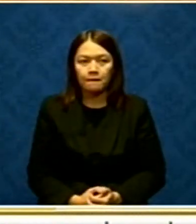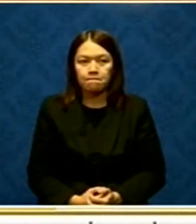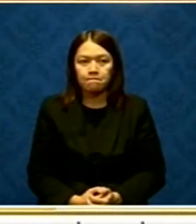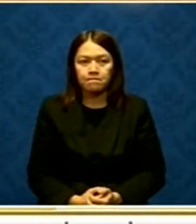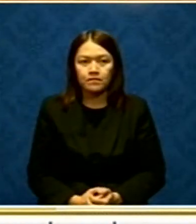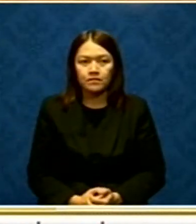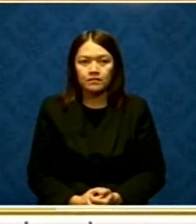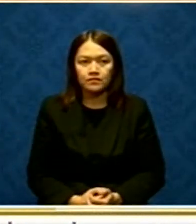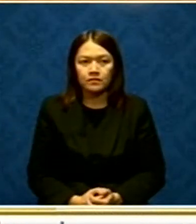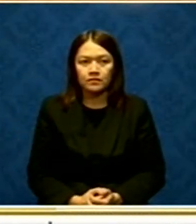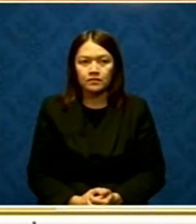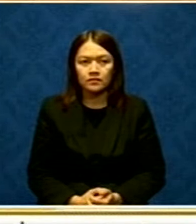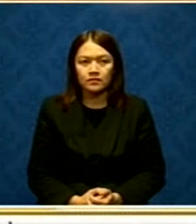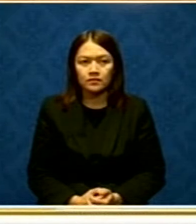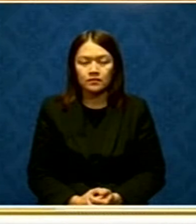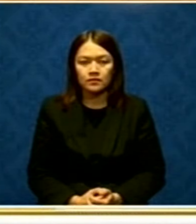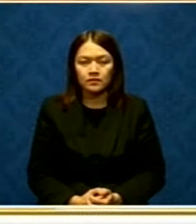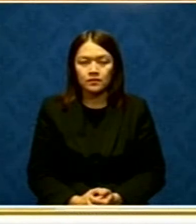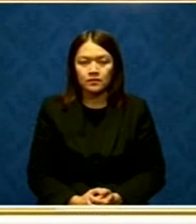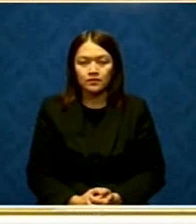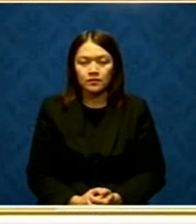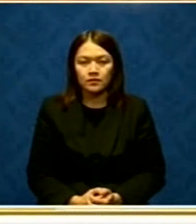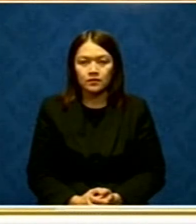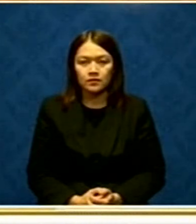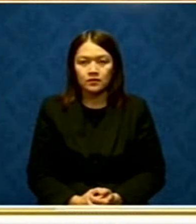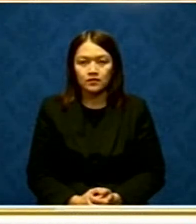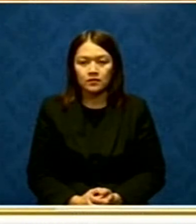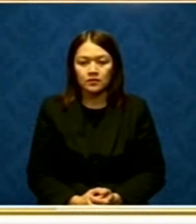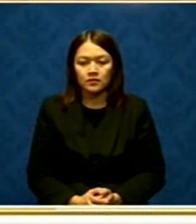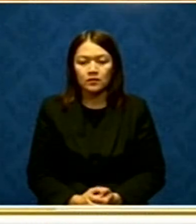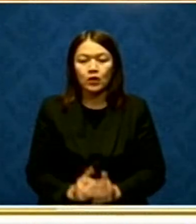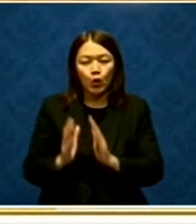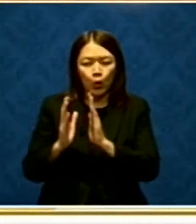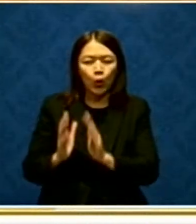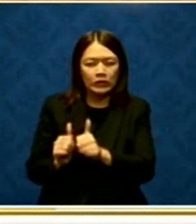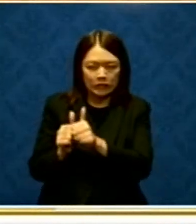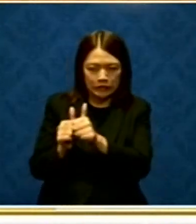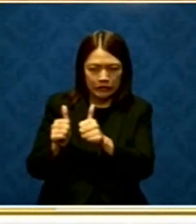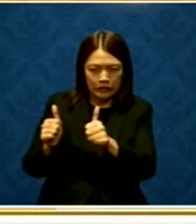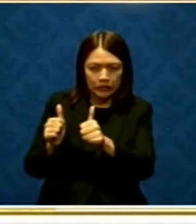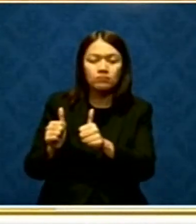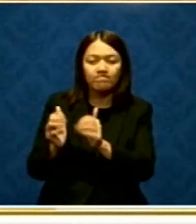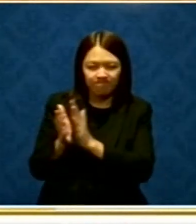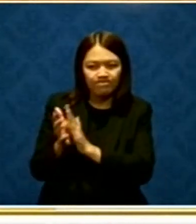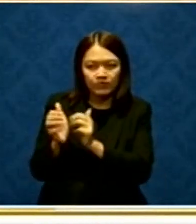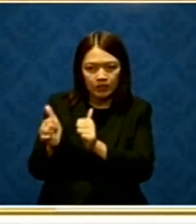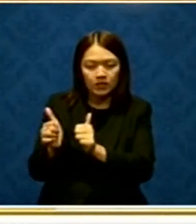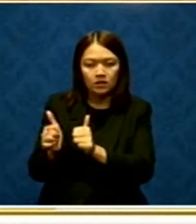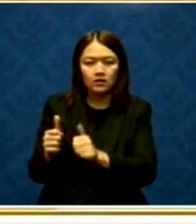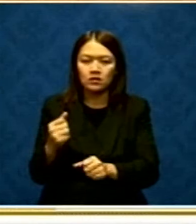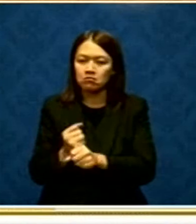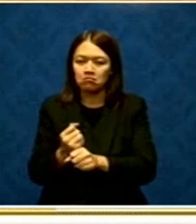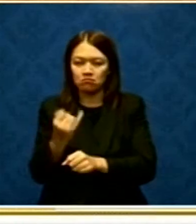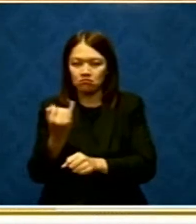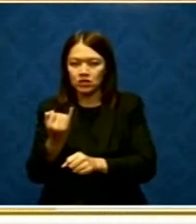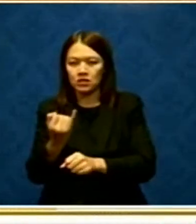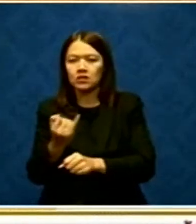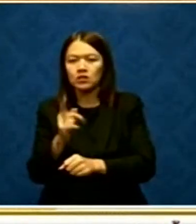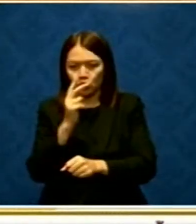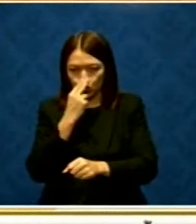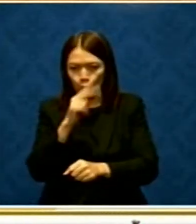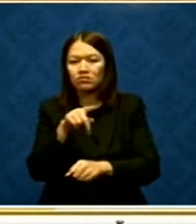หนิคันหาละหังปักคันเหปักคันหาหลังถ้าคนดีก็ชมถ้าไม่ดีเราก็ทับถมแล้วก็ต้องจัด